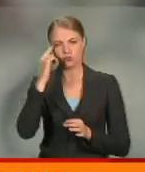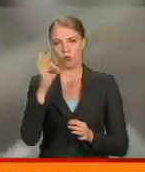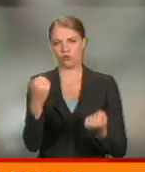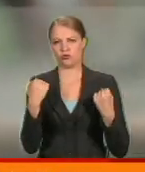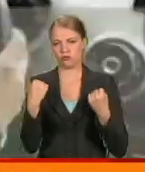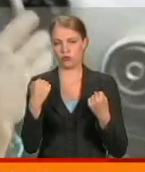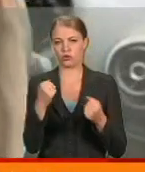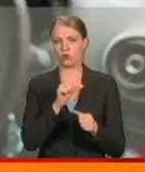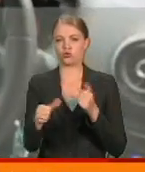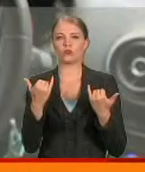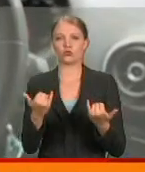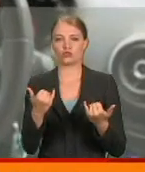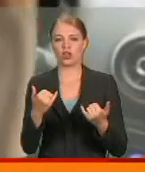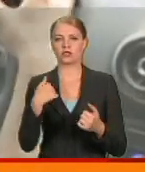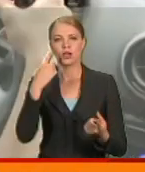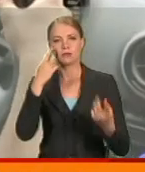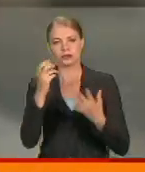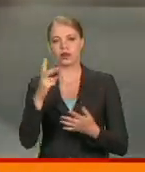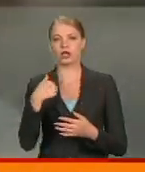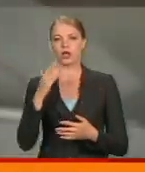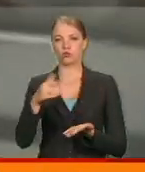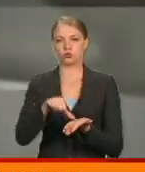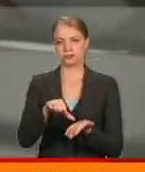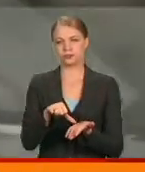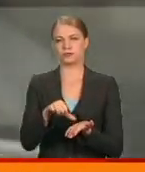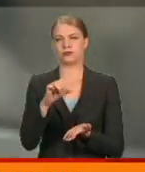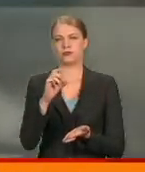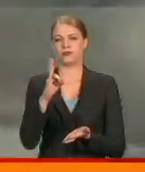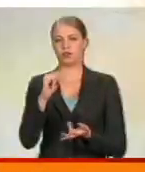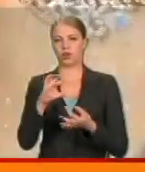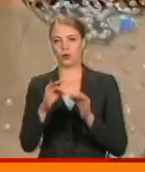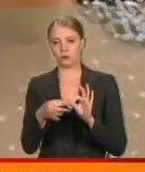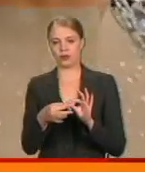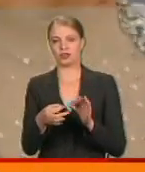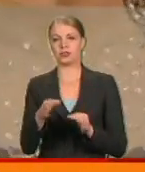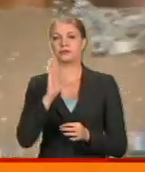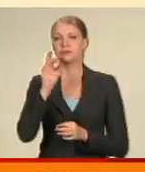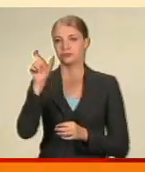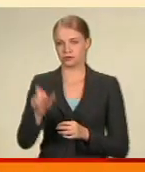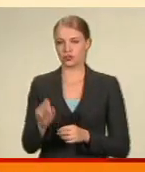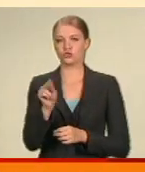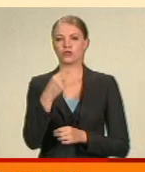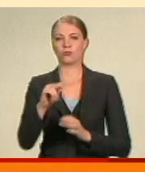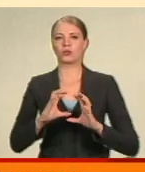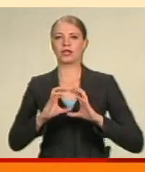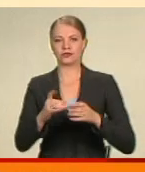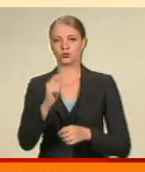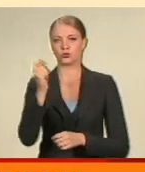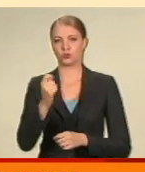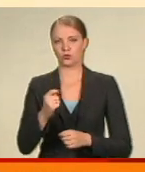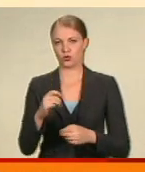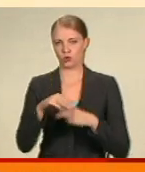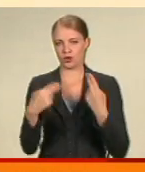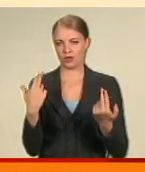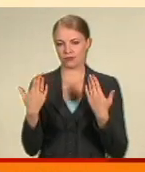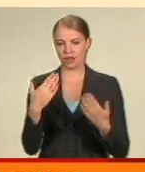спорті, особливо зараз. Представляю, як я буду виходити на Олімпіаді. Ганна Ризадинова – чемпіонка світу з художньої